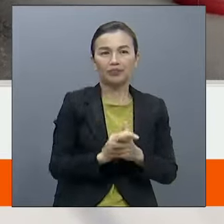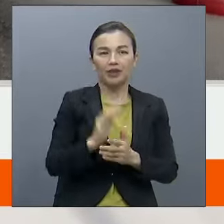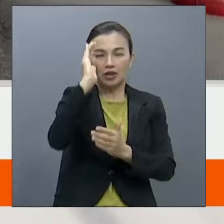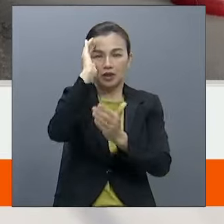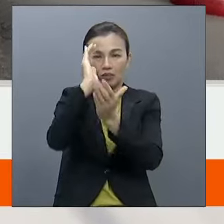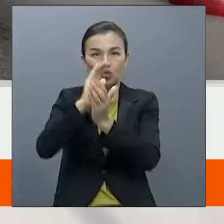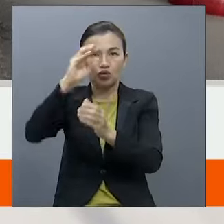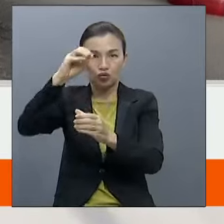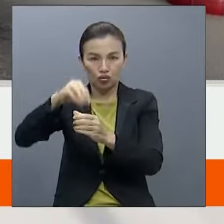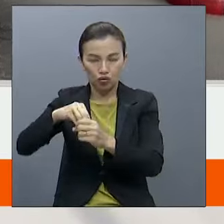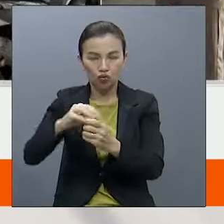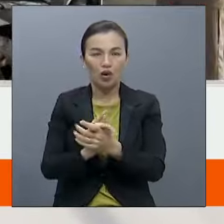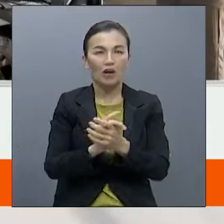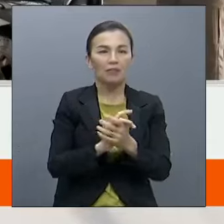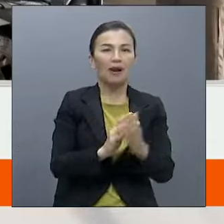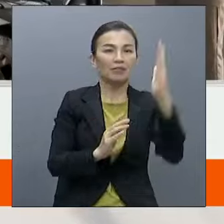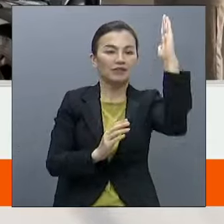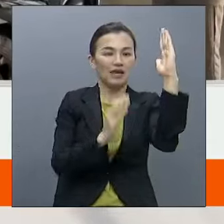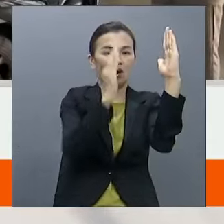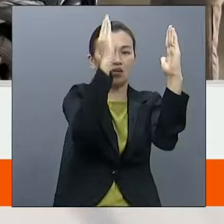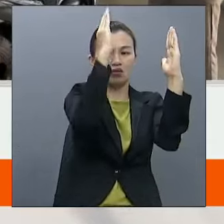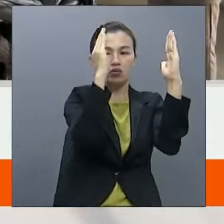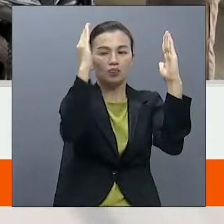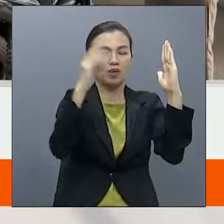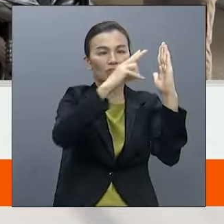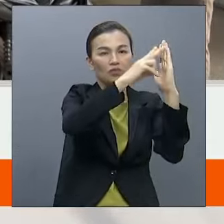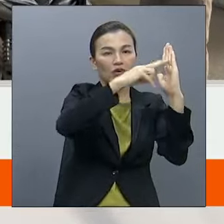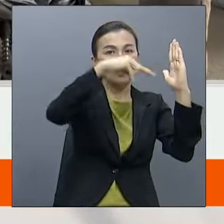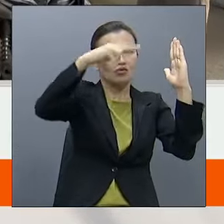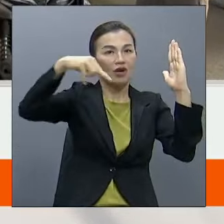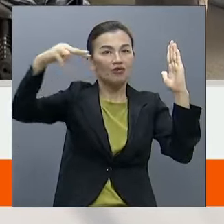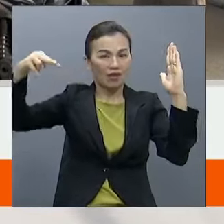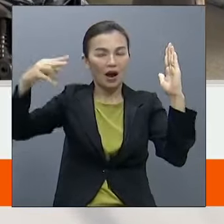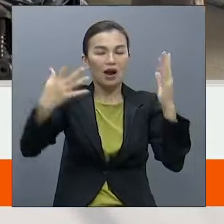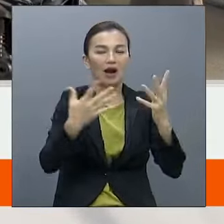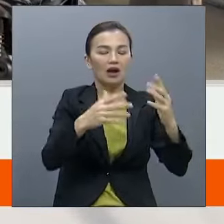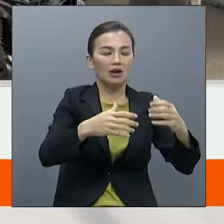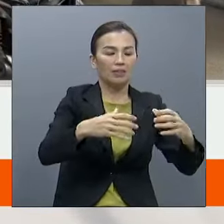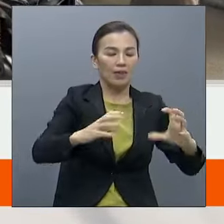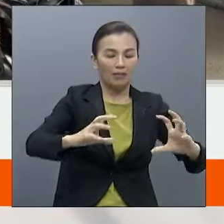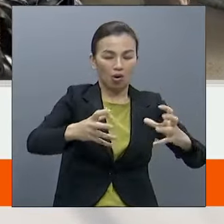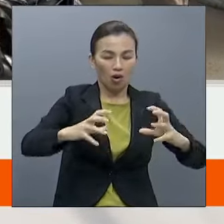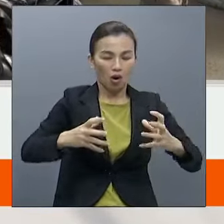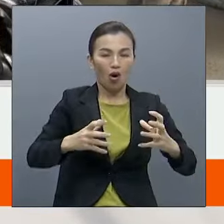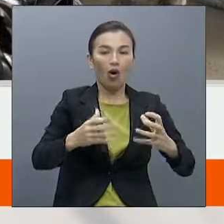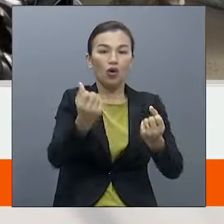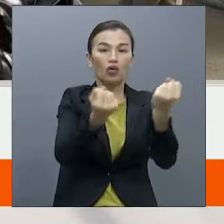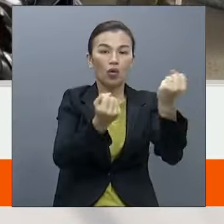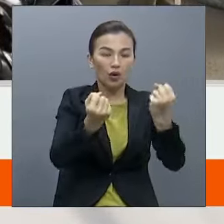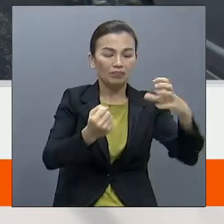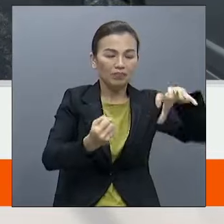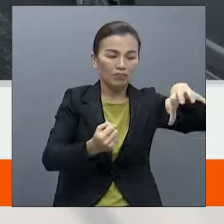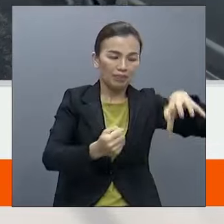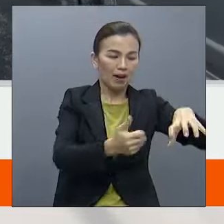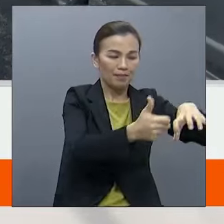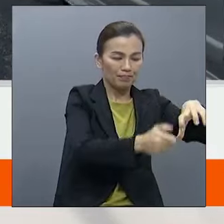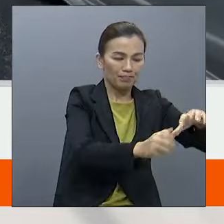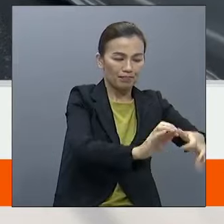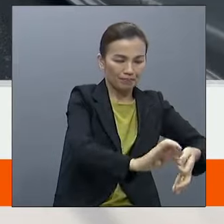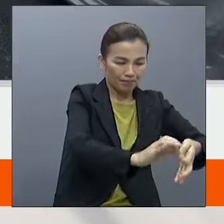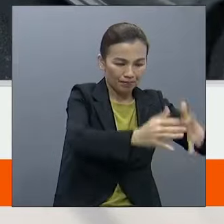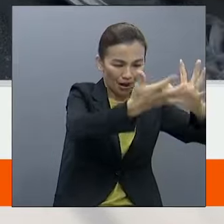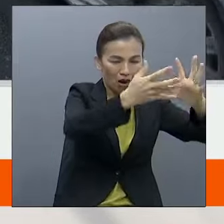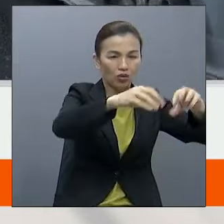ฟฟ้าบ้างเผายางรถยนต์บ้างนะครับในส่วนที่ยังเป็นเผาร้านเซเว่นนั้นเราก็อยู่ห่างไกลกับชุมชนพอสมควรเหมือน